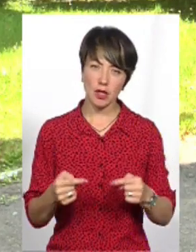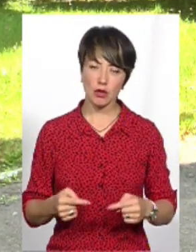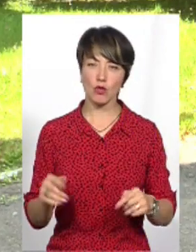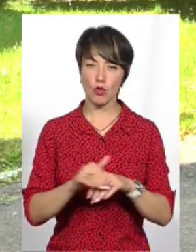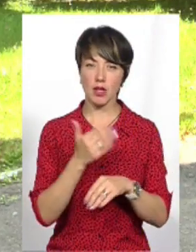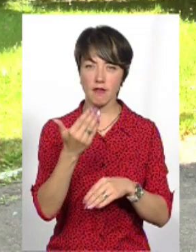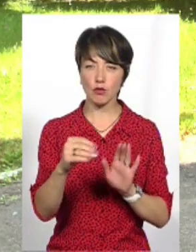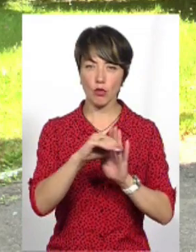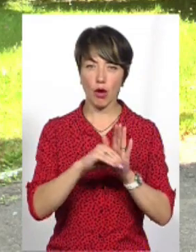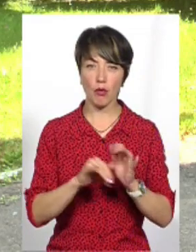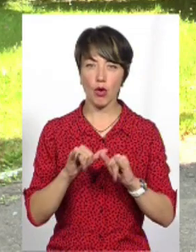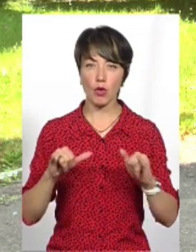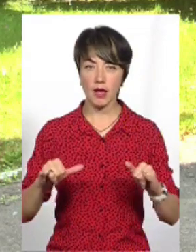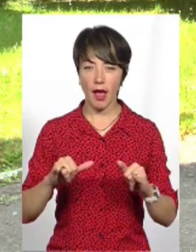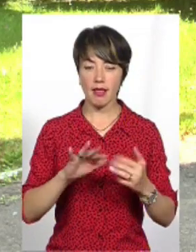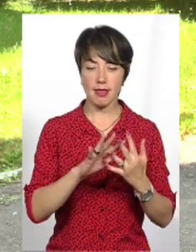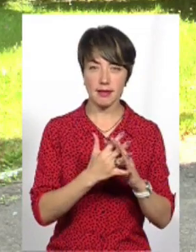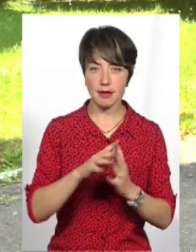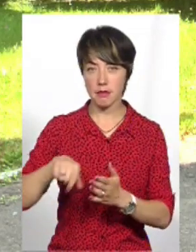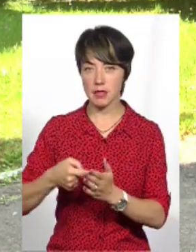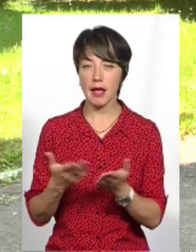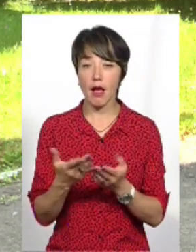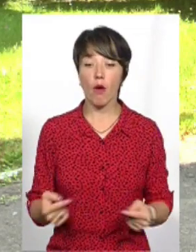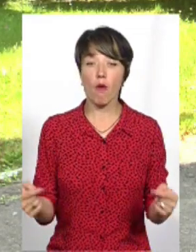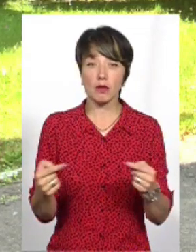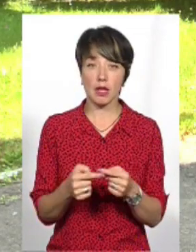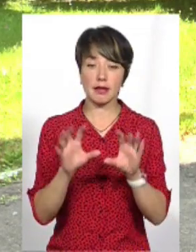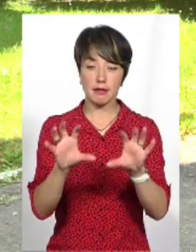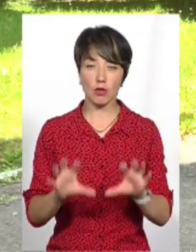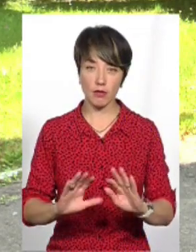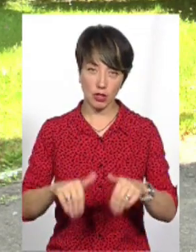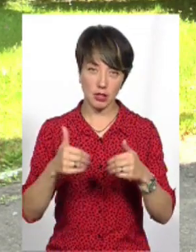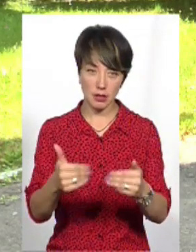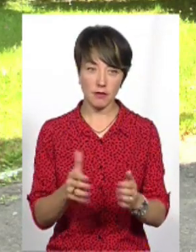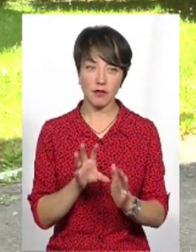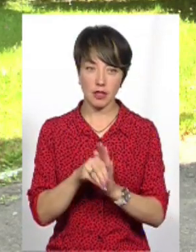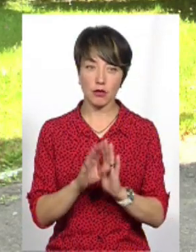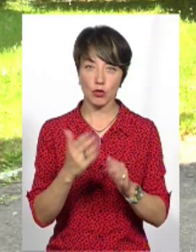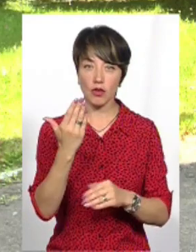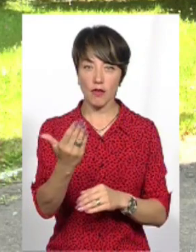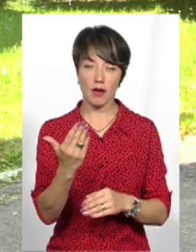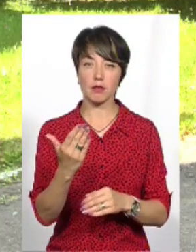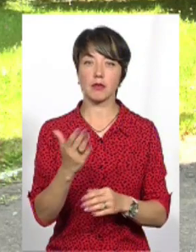анонсовану вами програму розвитку населених пунктів і які конкретно законодавчі ініціативи для її втілення будуть вами